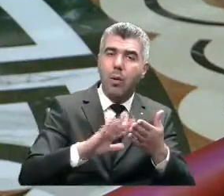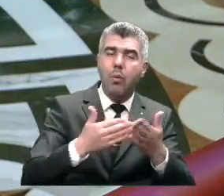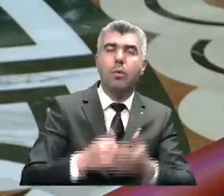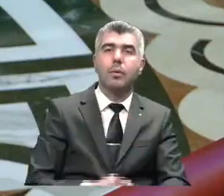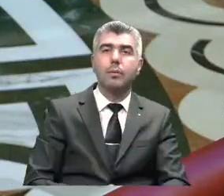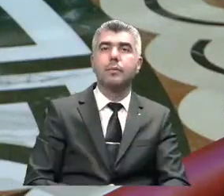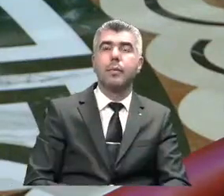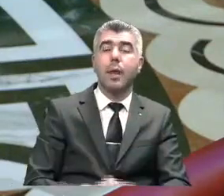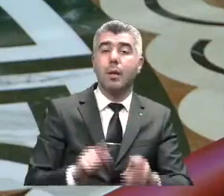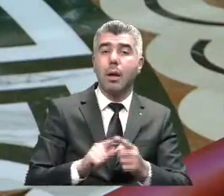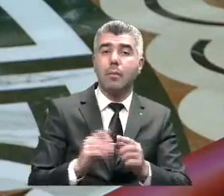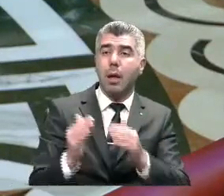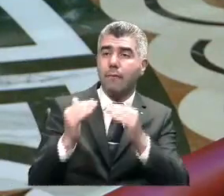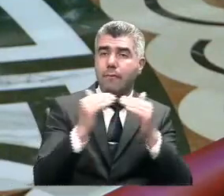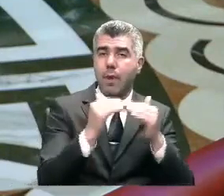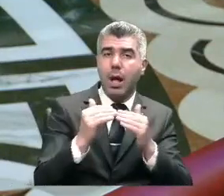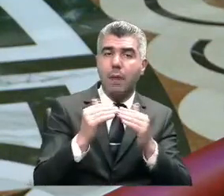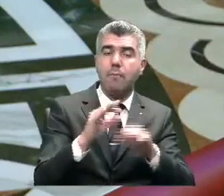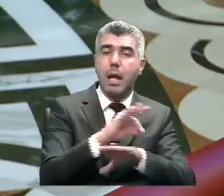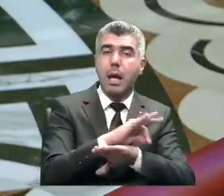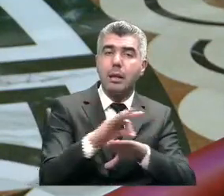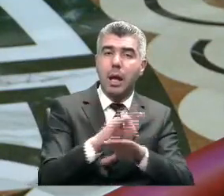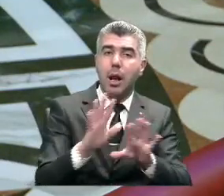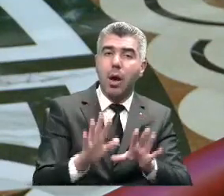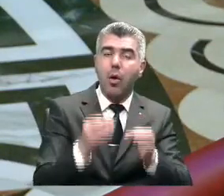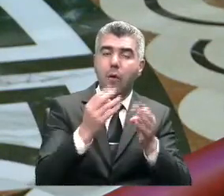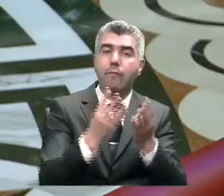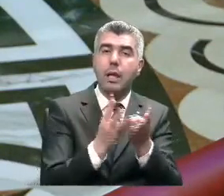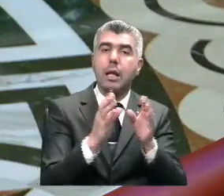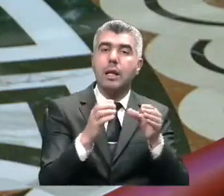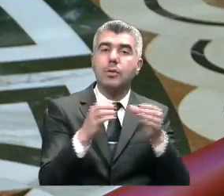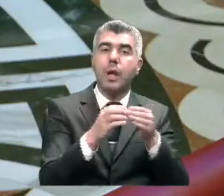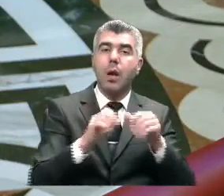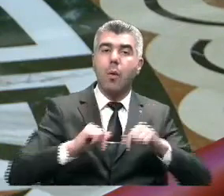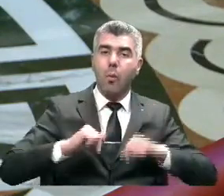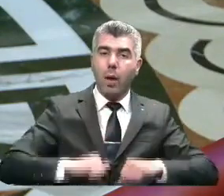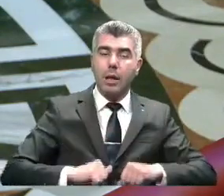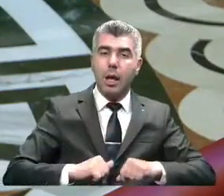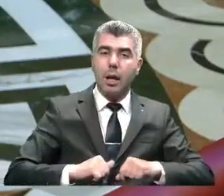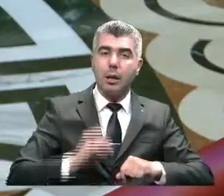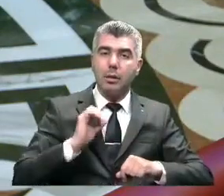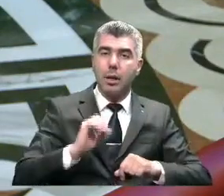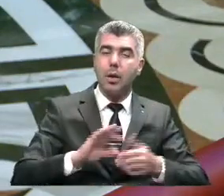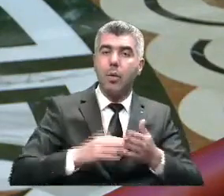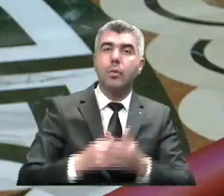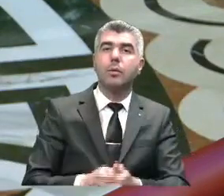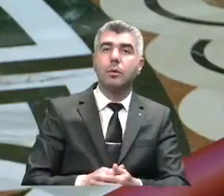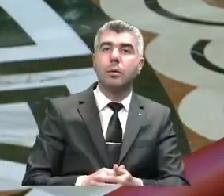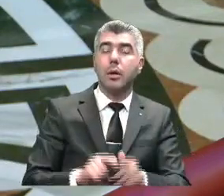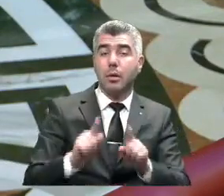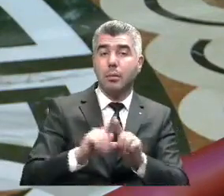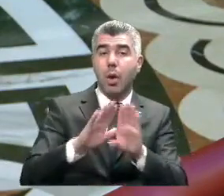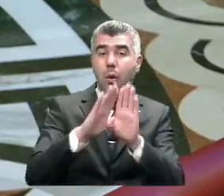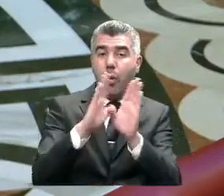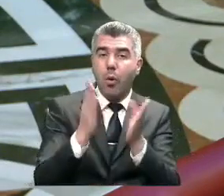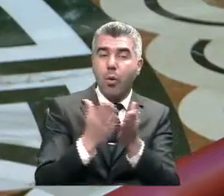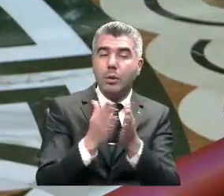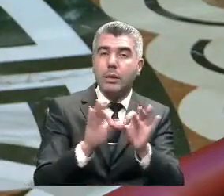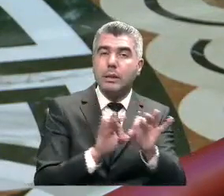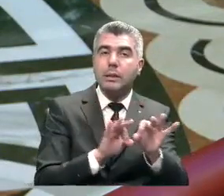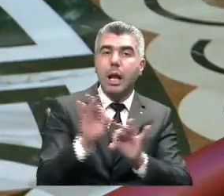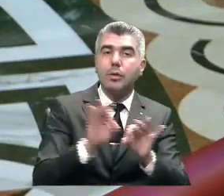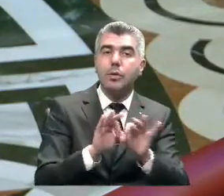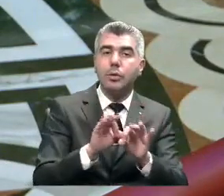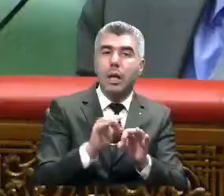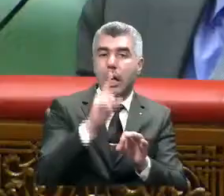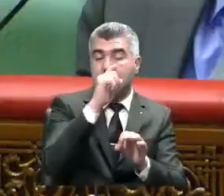مختلف الادارات المعنيه تم احداث ايضا لجنه وزاريه لتدبير المخاطر الطبيعيه تضع التوجهات الكبرى لاستراتيجيه اداره